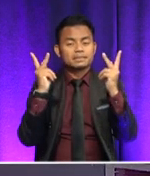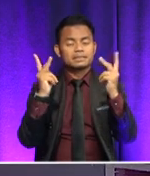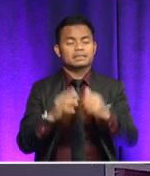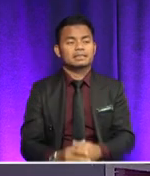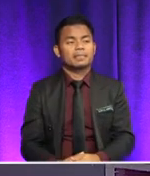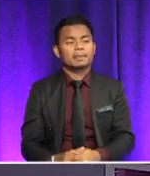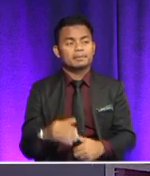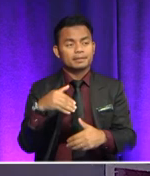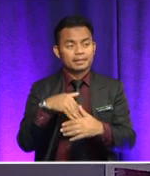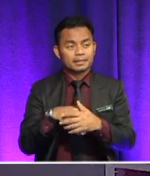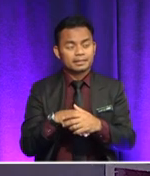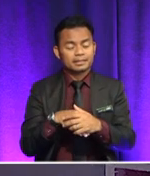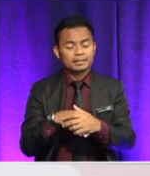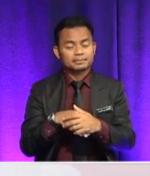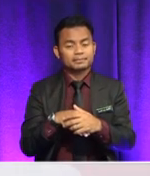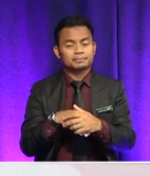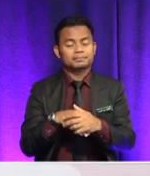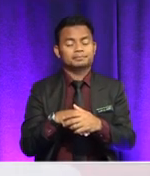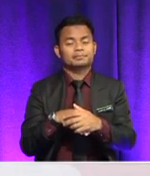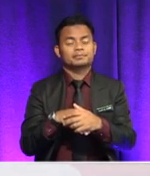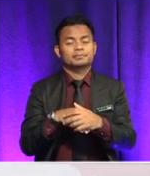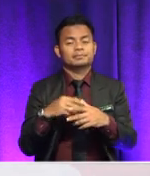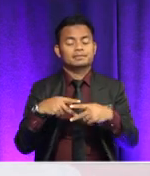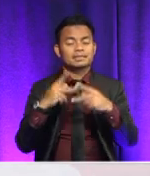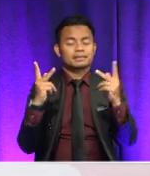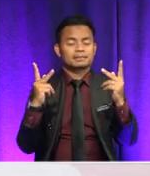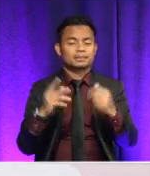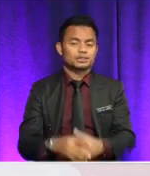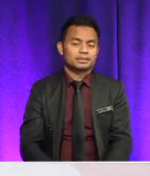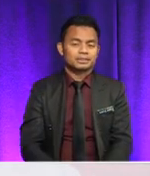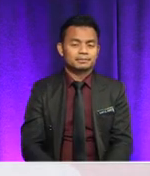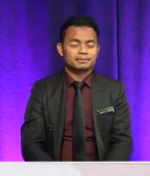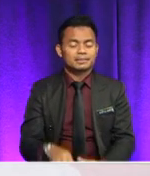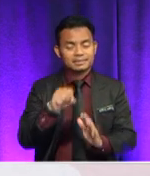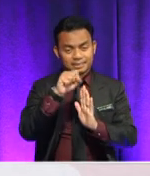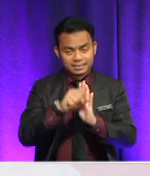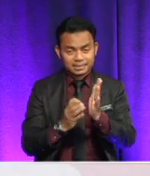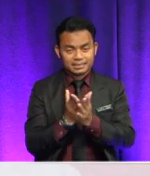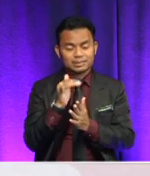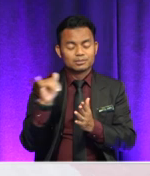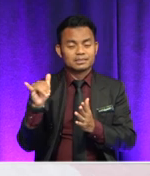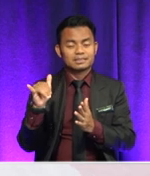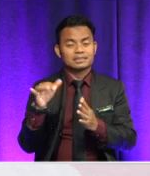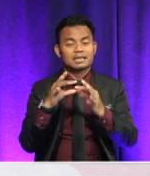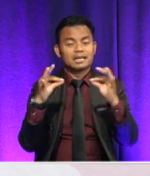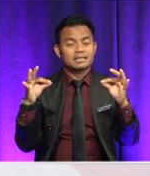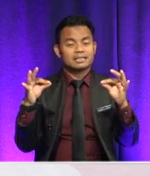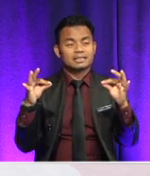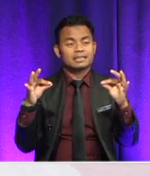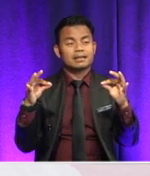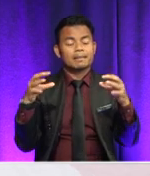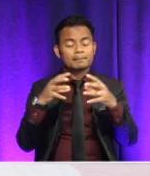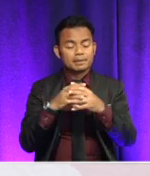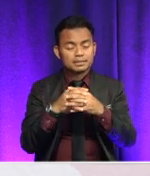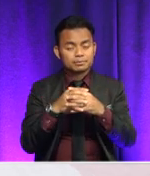dalam Google nih ini dinamakan ayat majemuk pancangan seterusnya ayat majmu pancangan ini saya Berikan